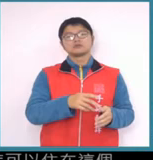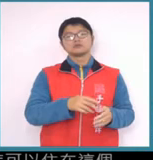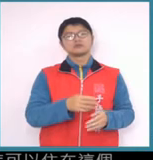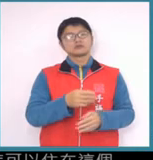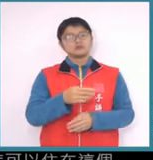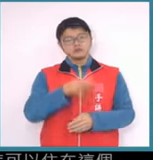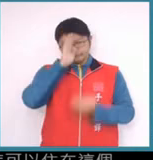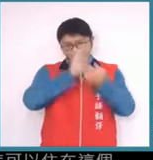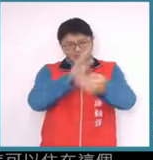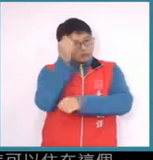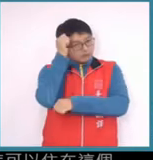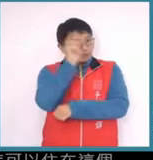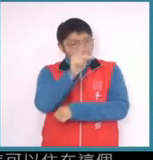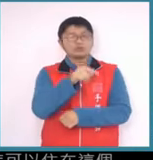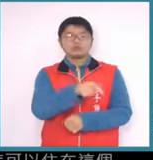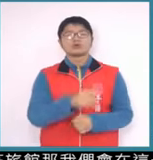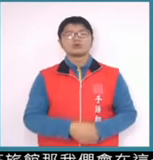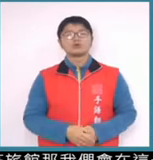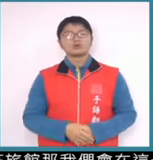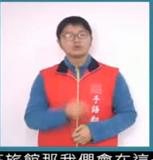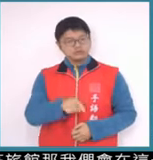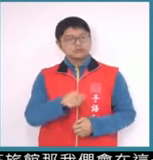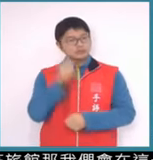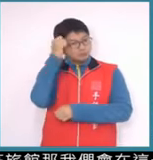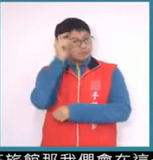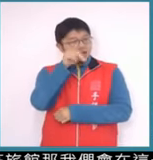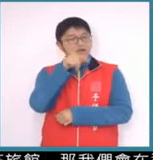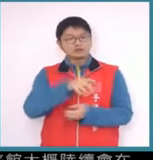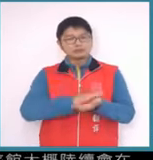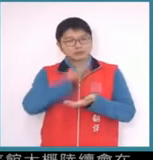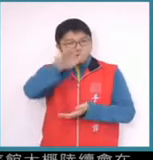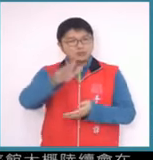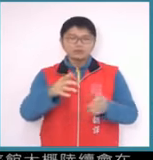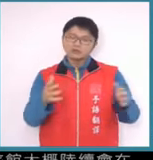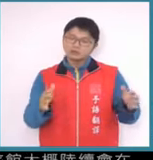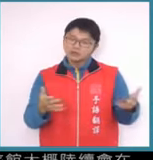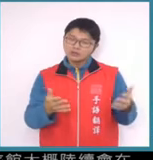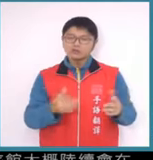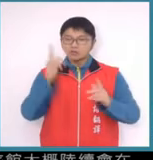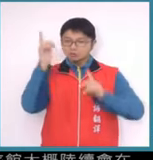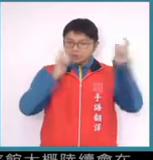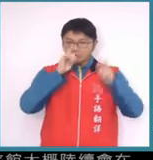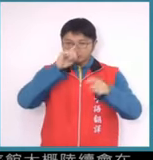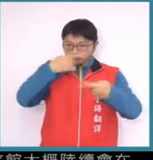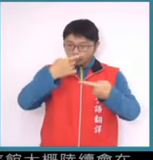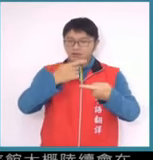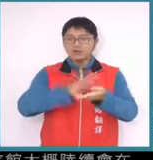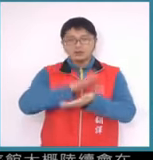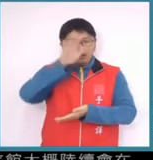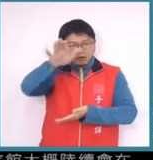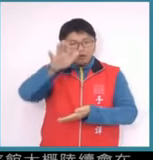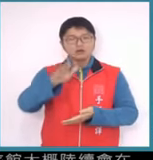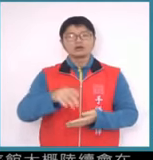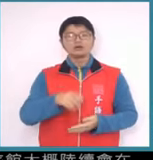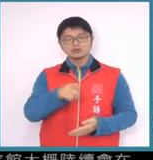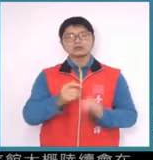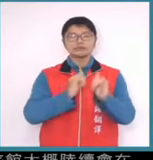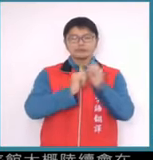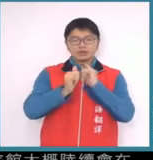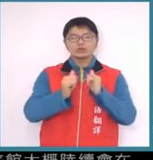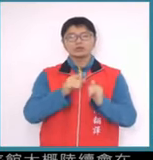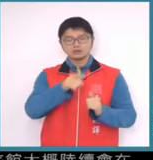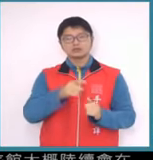这一波这个检疫旅馆大概陆续会在这个春节初一之后，陆续的这个民众会